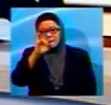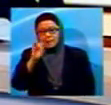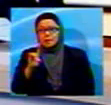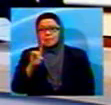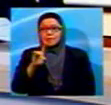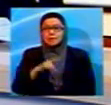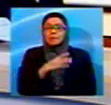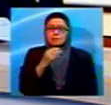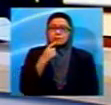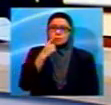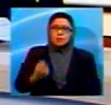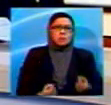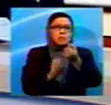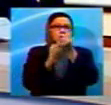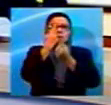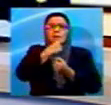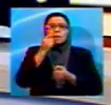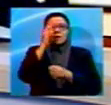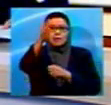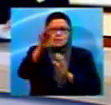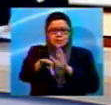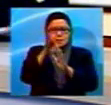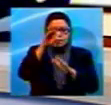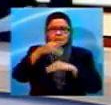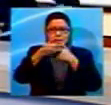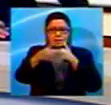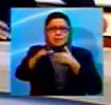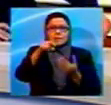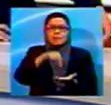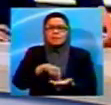sokongan kepada sesiapa pun yang bakal dilantik selepas